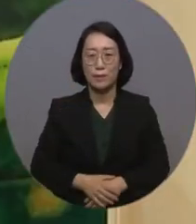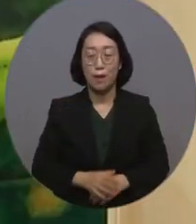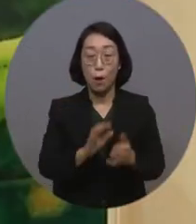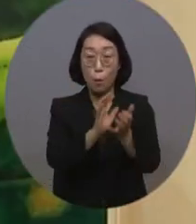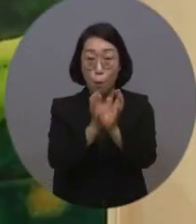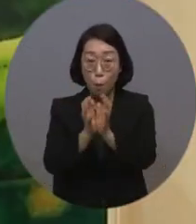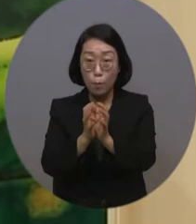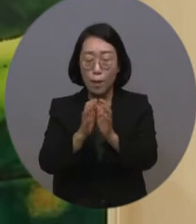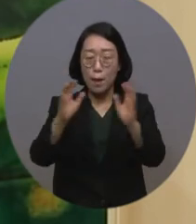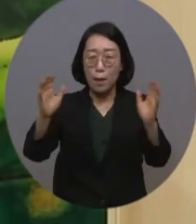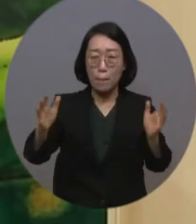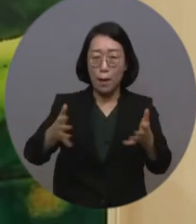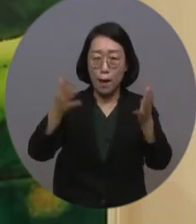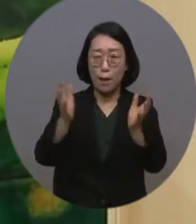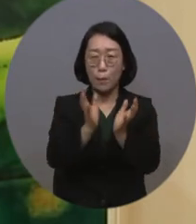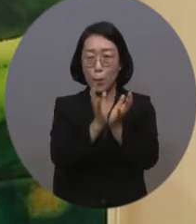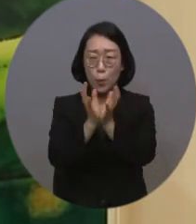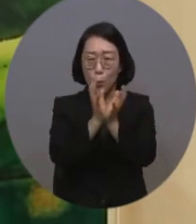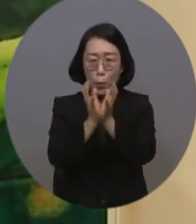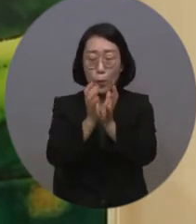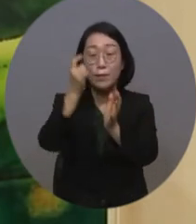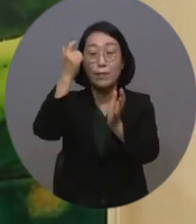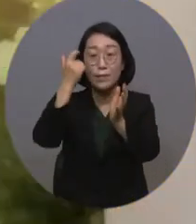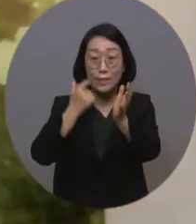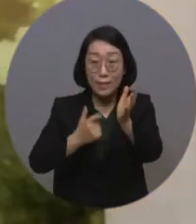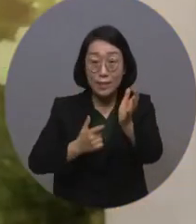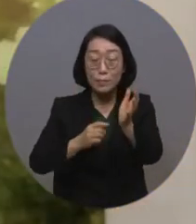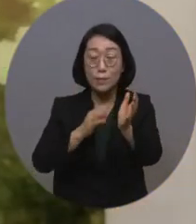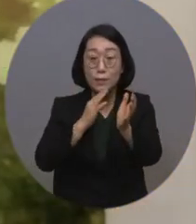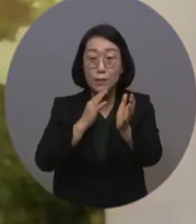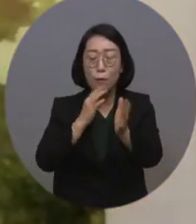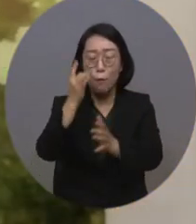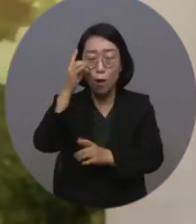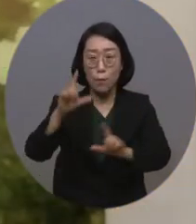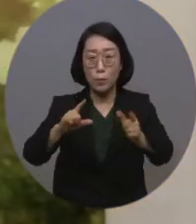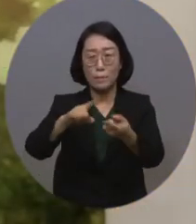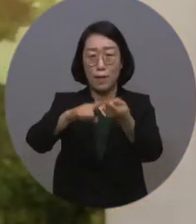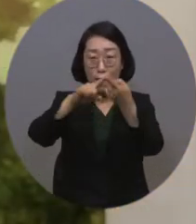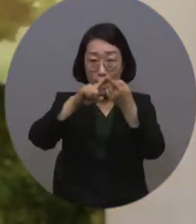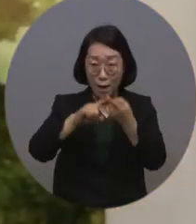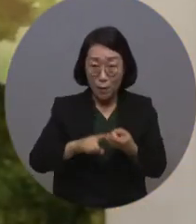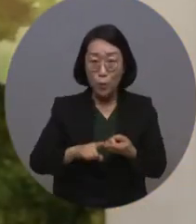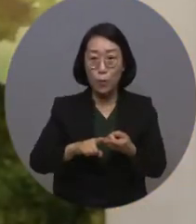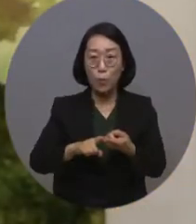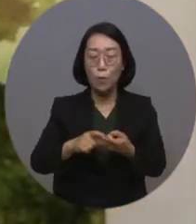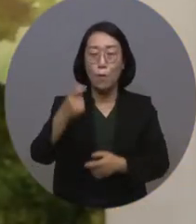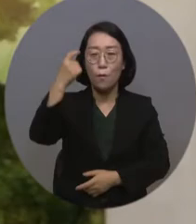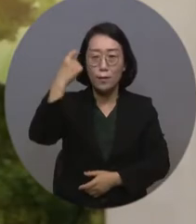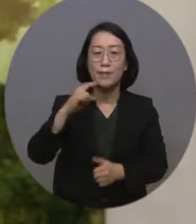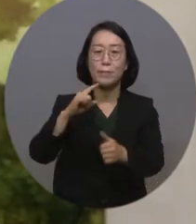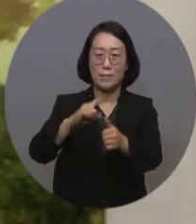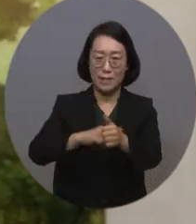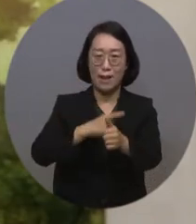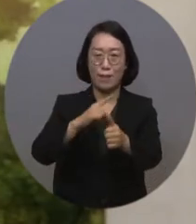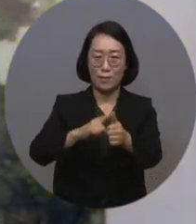꽃이 바람에 흔들리거나 날아가는 자태는 원래 모습 그대로인 것처럼